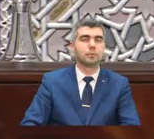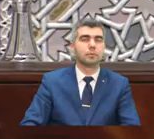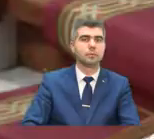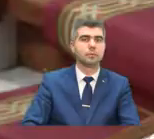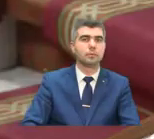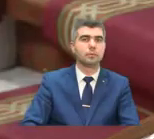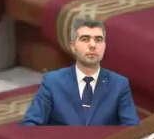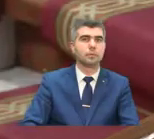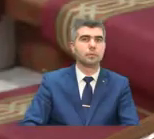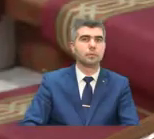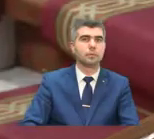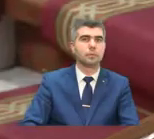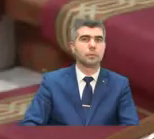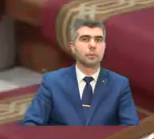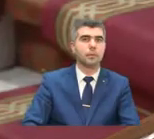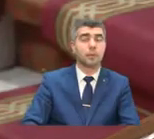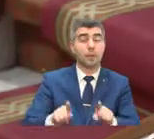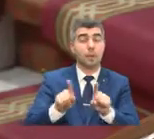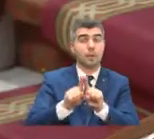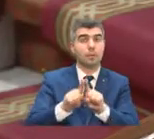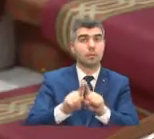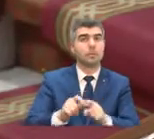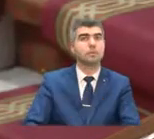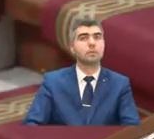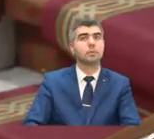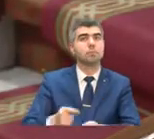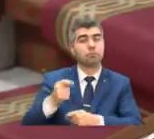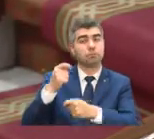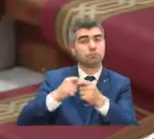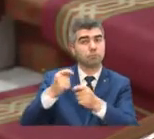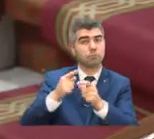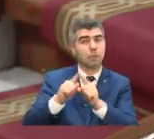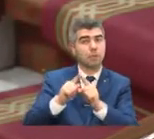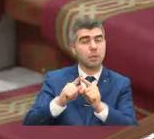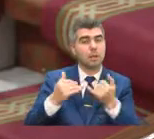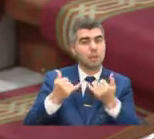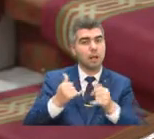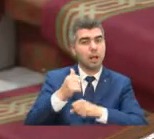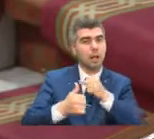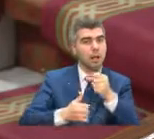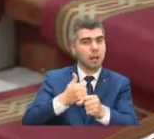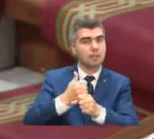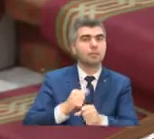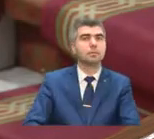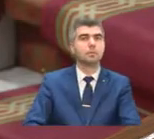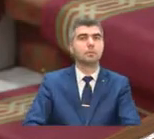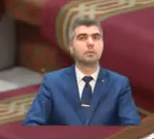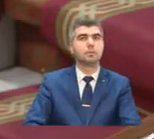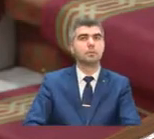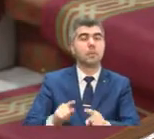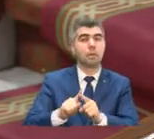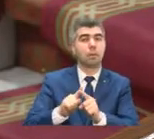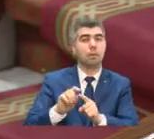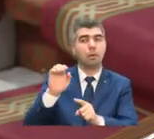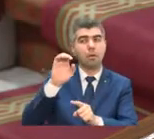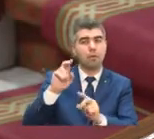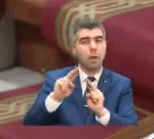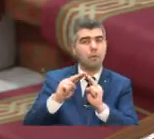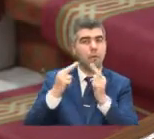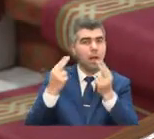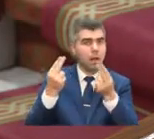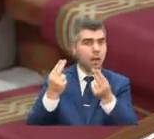يعني الاستثمارات في السنة الحالية، الاستثمارات الخارجية